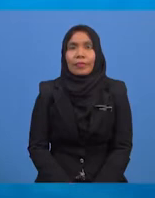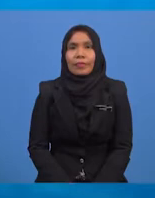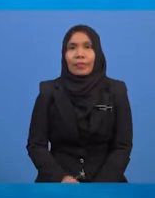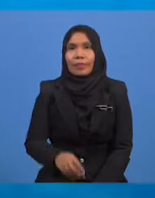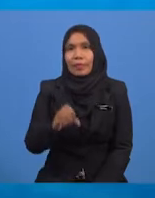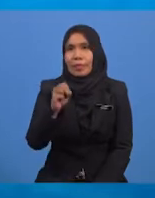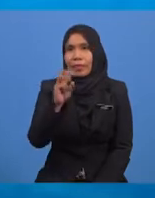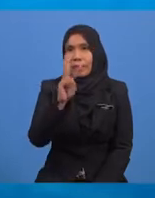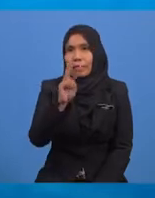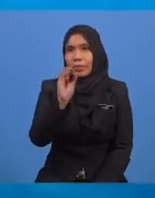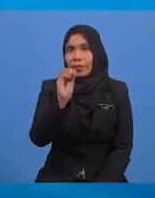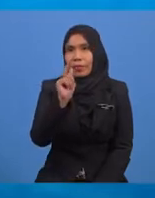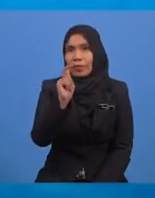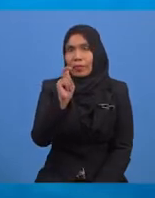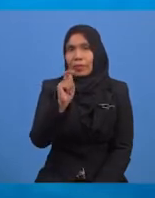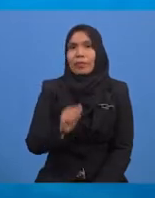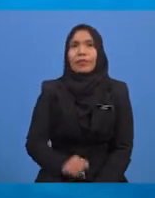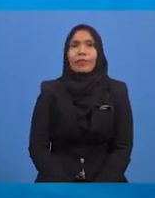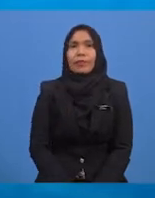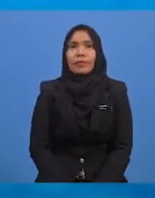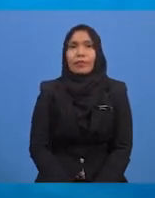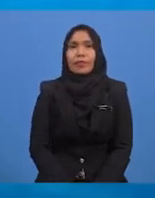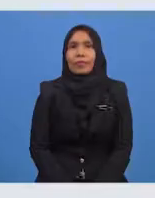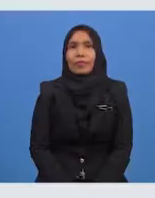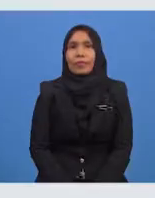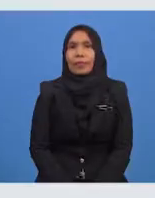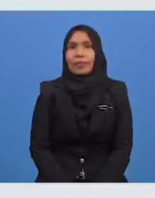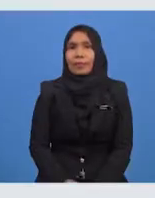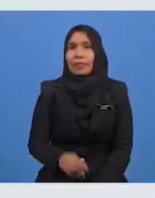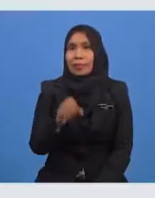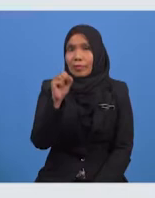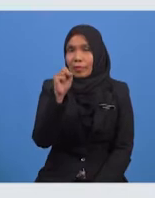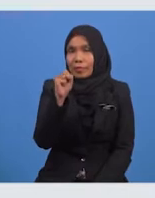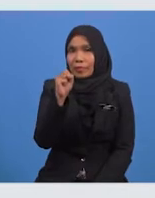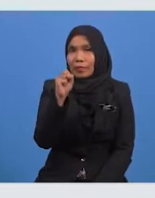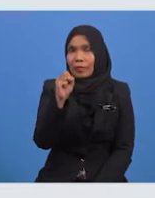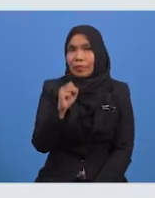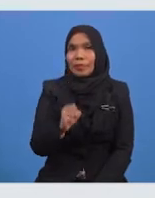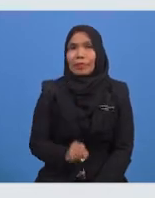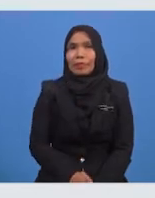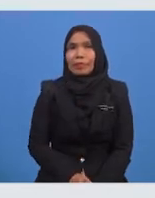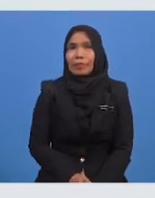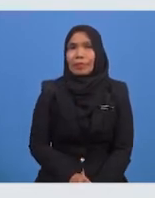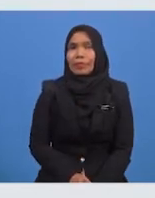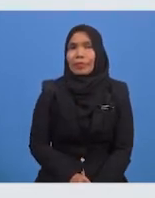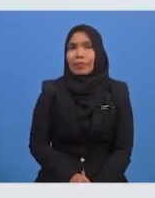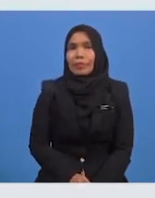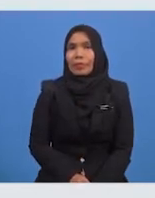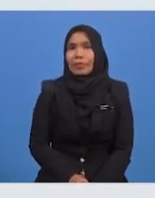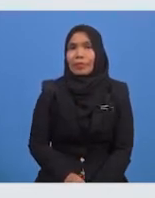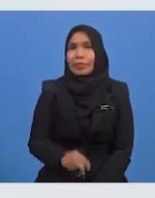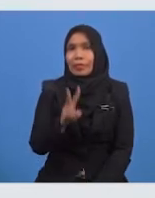SWOT ialah singkatan kepada perkataan strength, iaitu kekuatan, weakness,